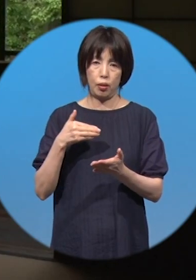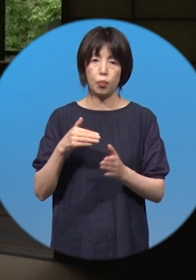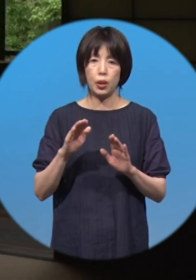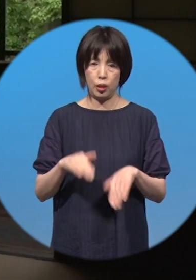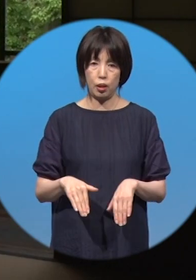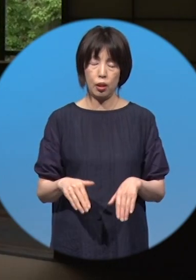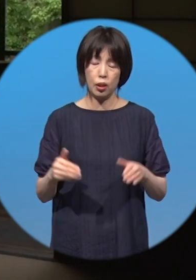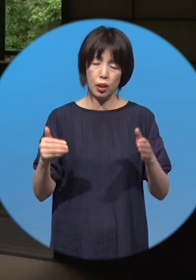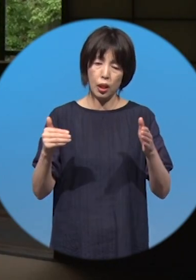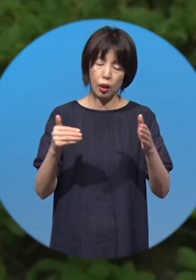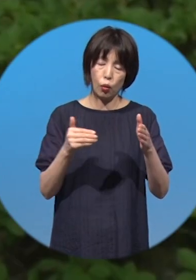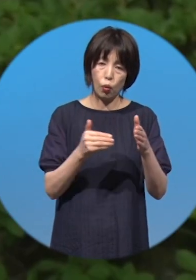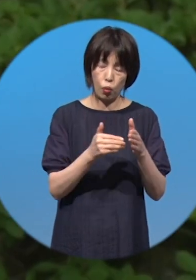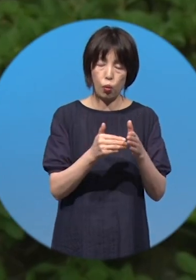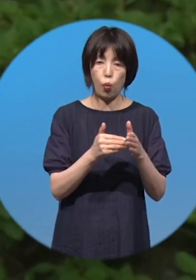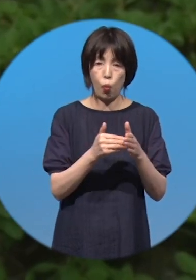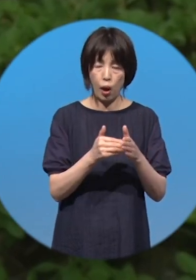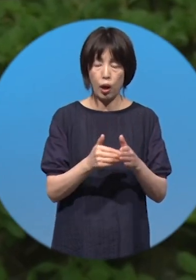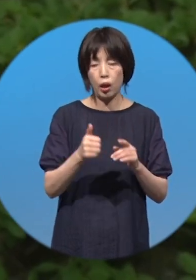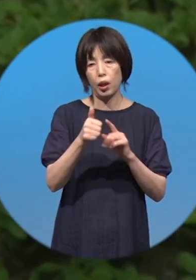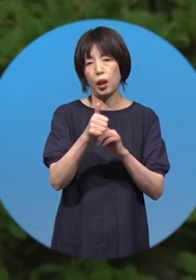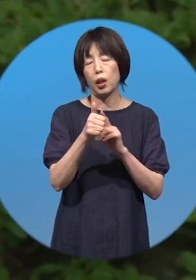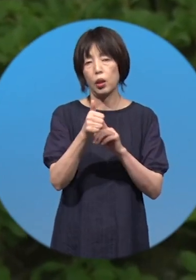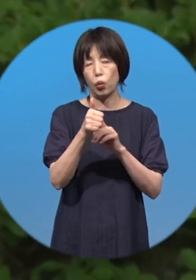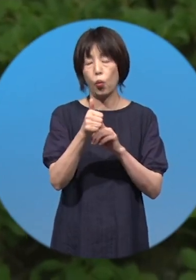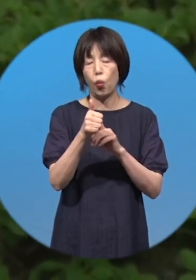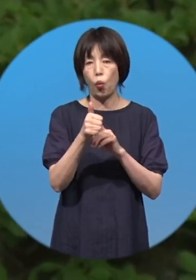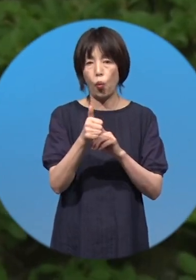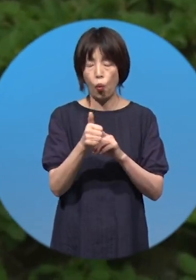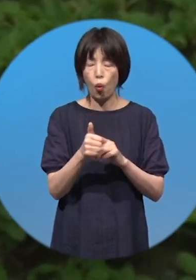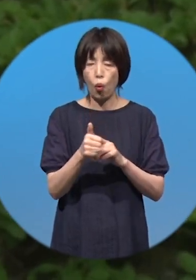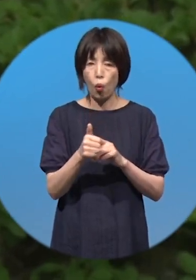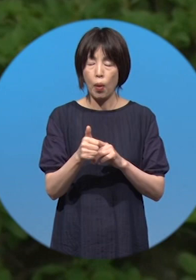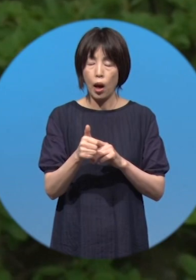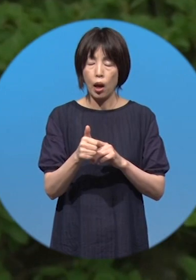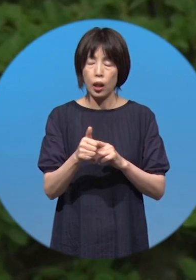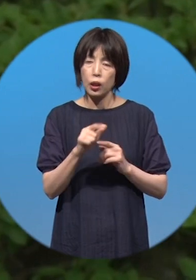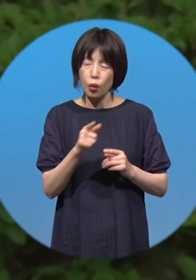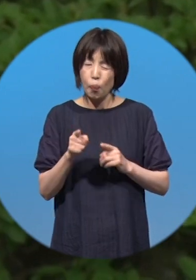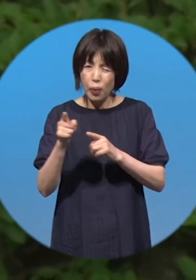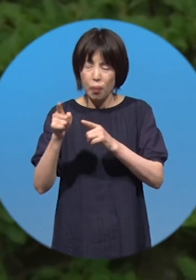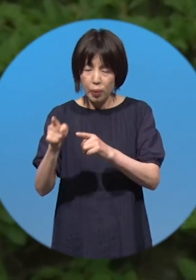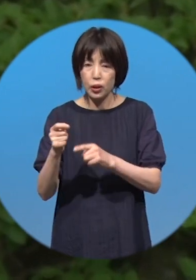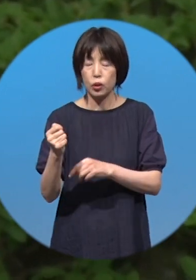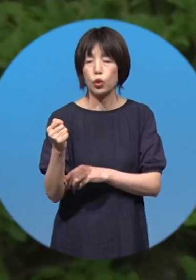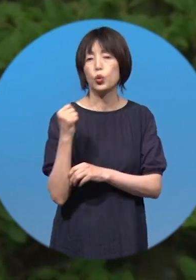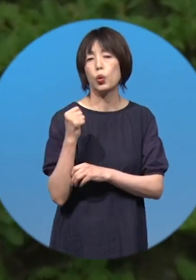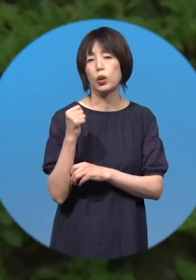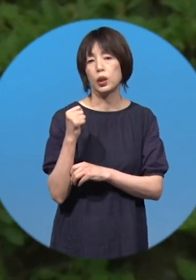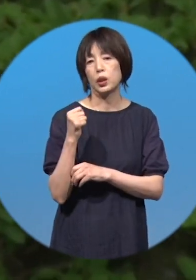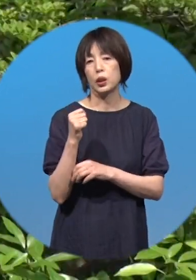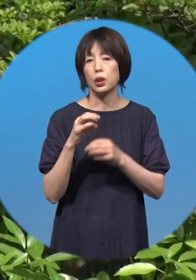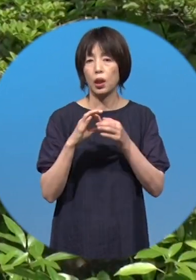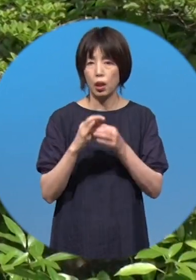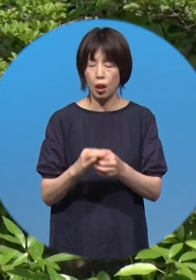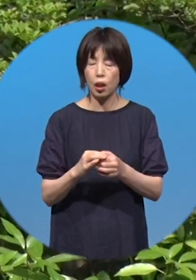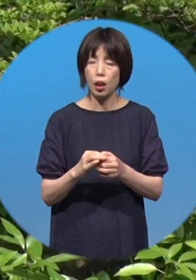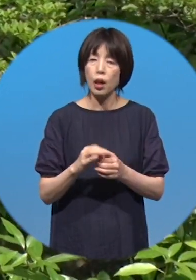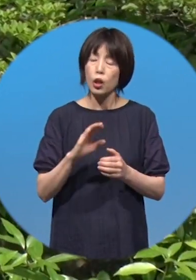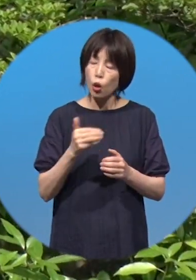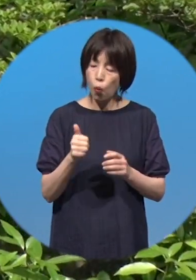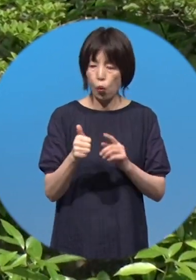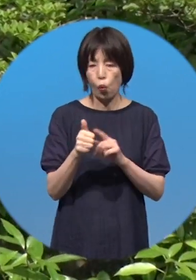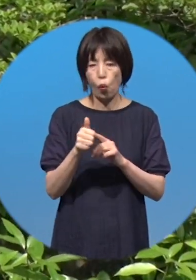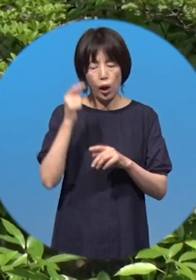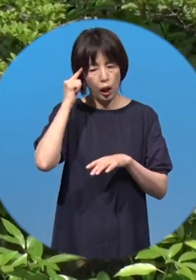晩年なんですけれども、クランドの重臣に対する、批判が大変強くなってきまして、そのうちクラン